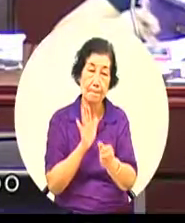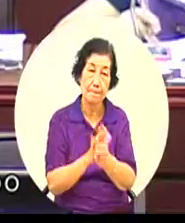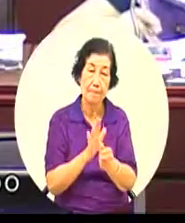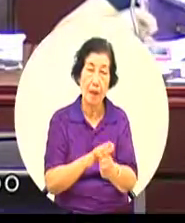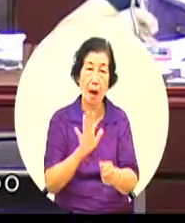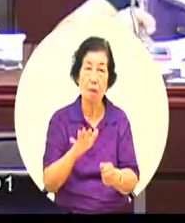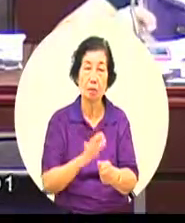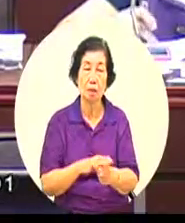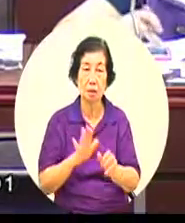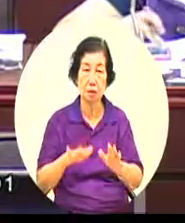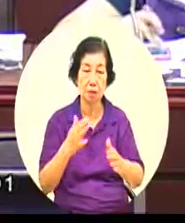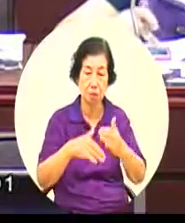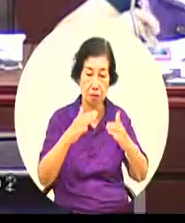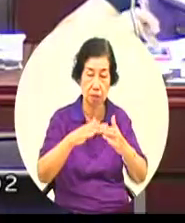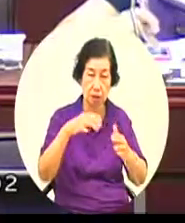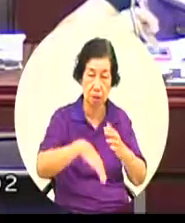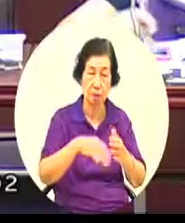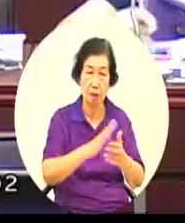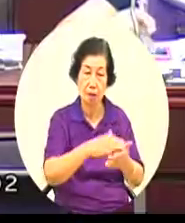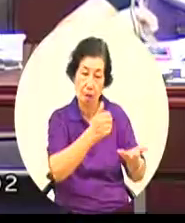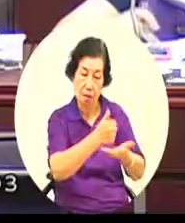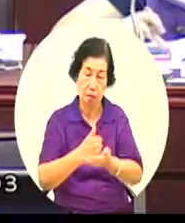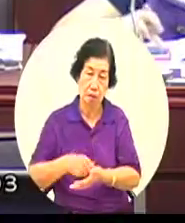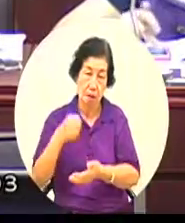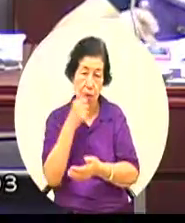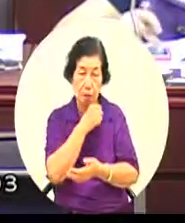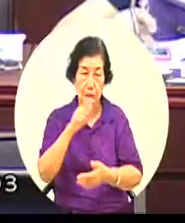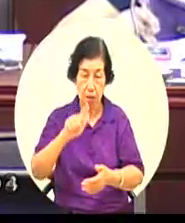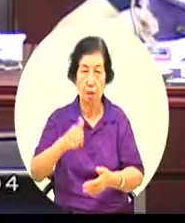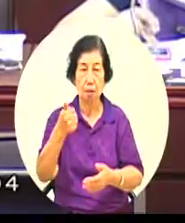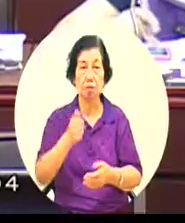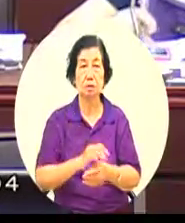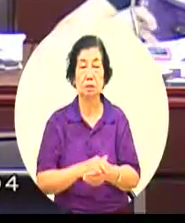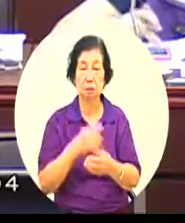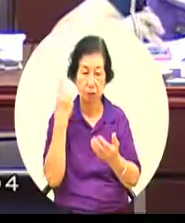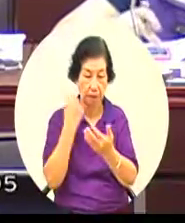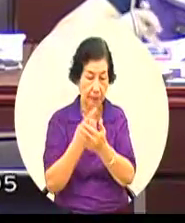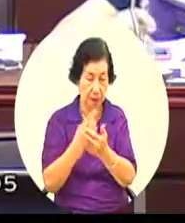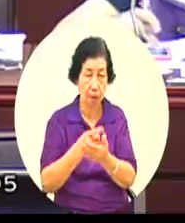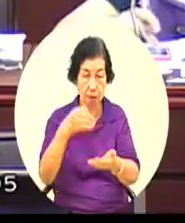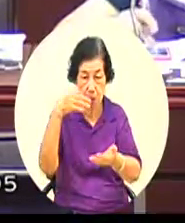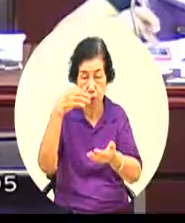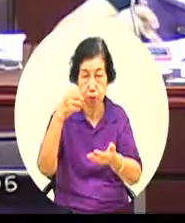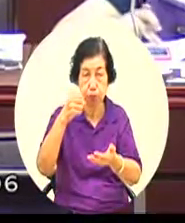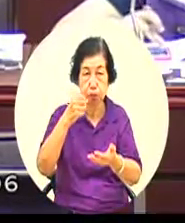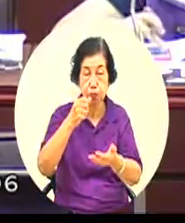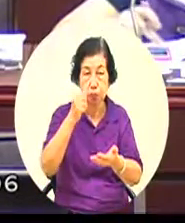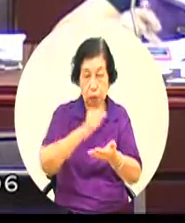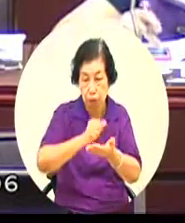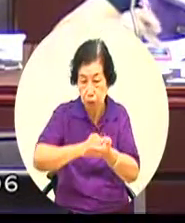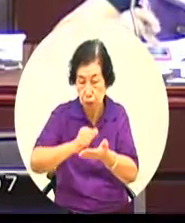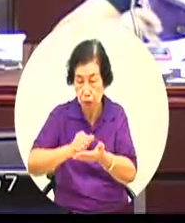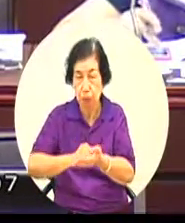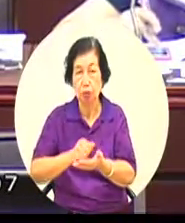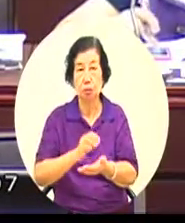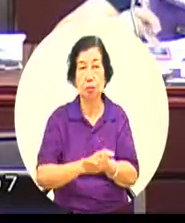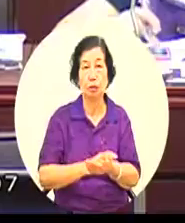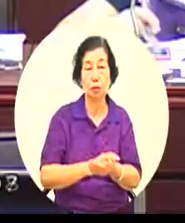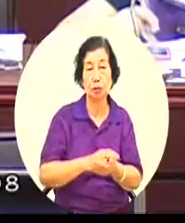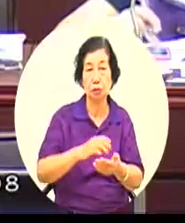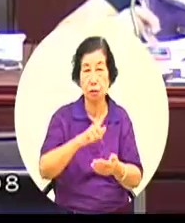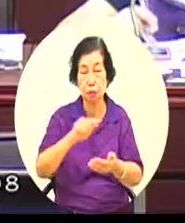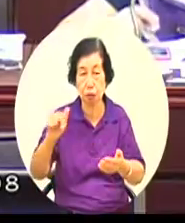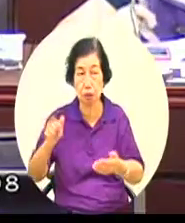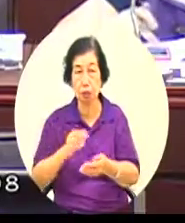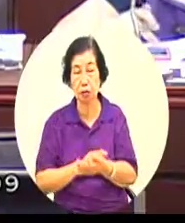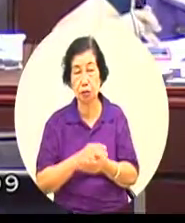养师，然后他们都有每天都要食材登录哦。那今年以来，就是每一个国小、国中、高中的营养午